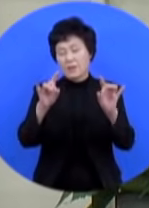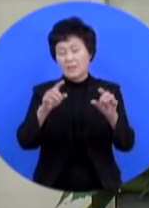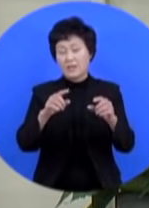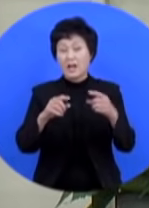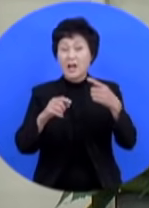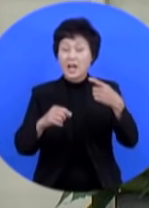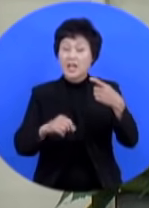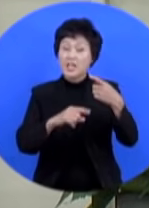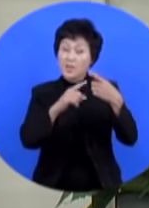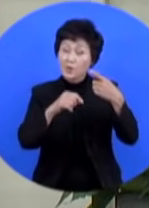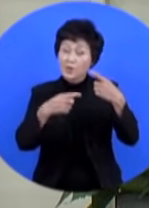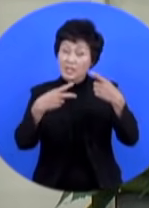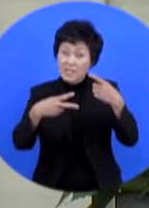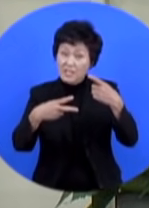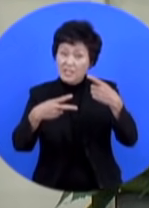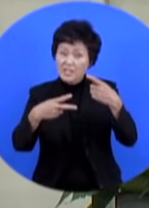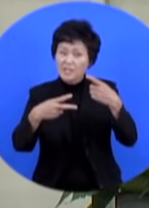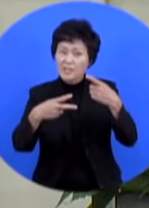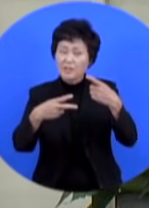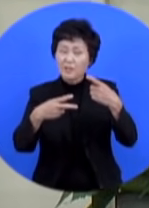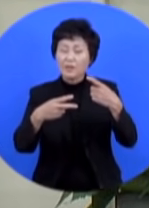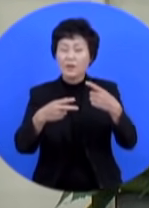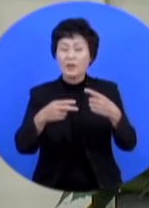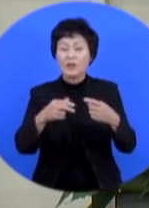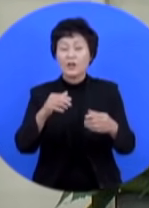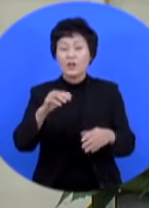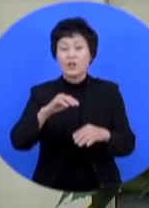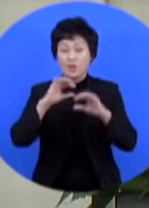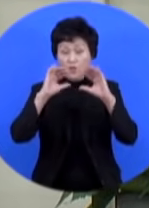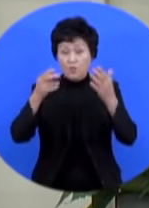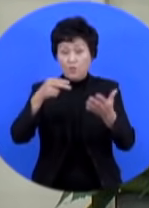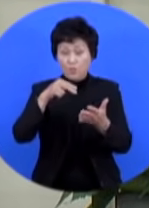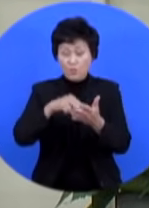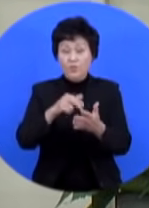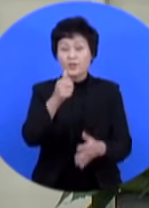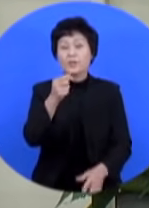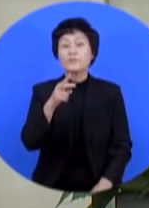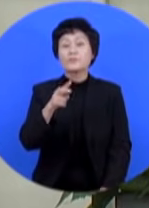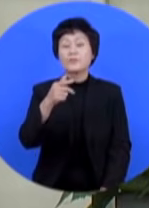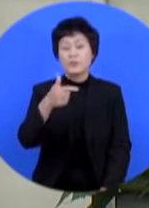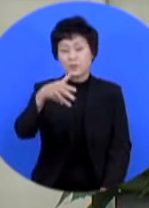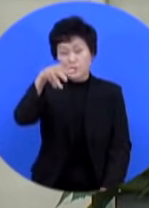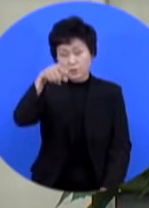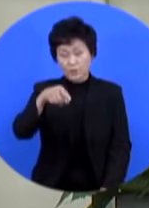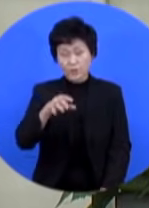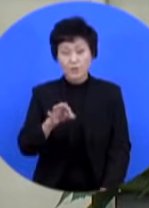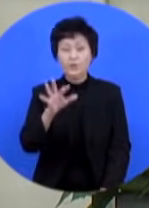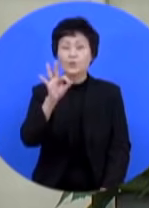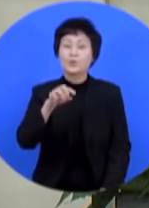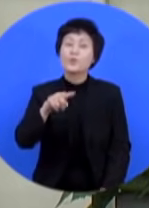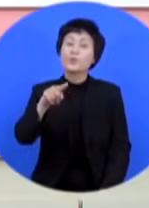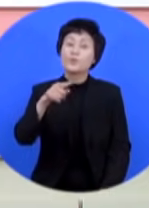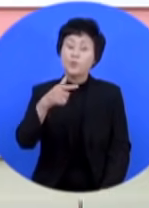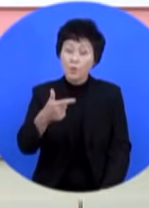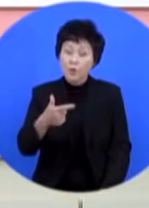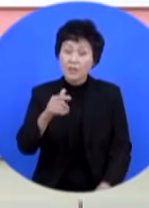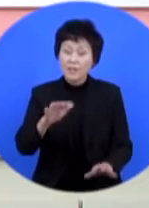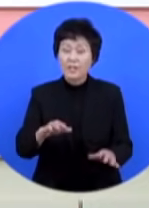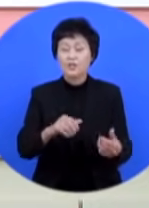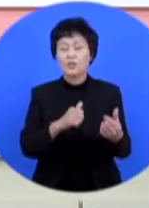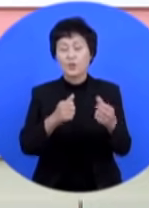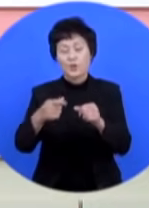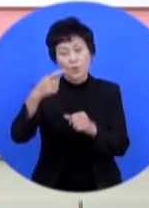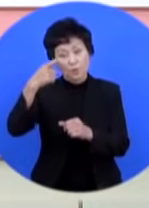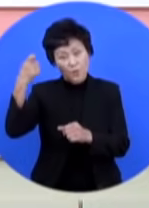국립대전 현충원 의사상자묘역에서 추모 예배를 드리는데 예. 그날 정말 아들이 보고